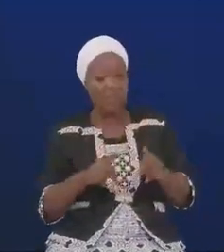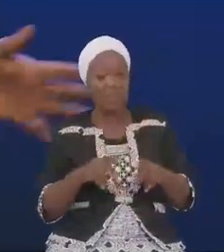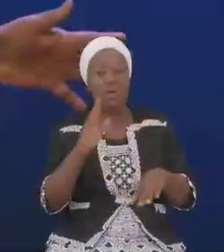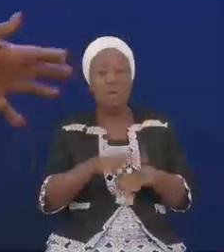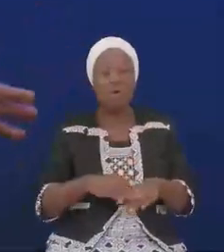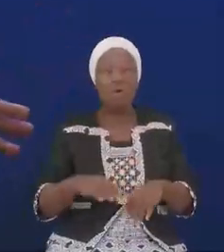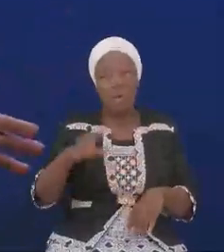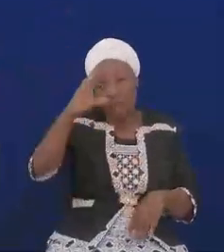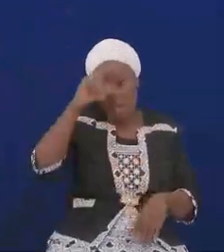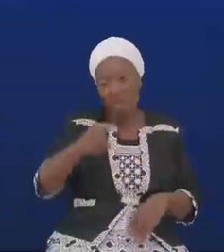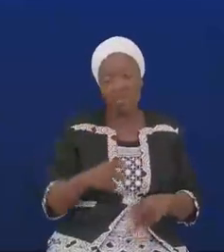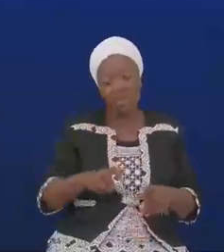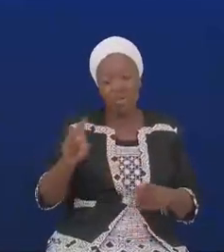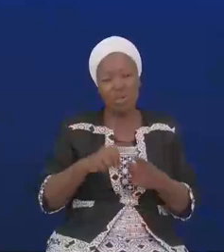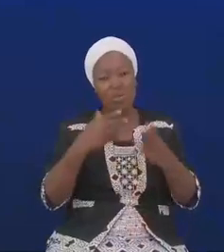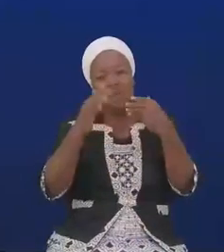ciel, tu mets cela à part.